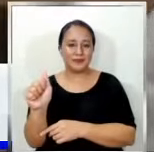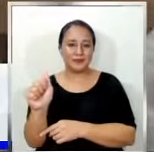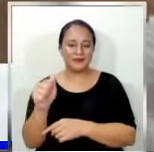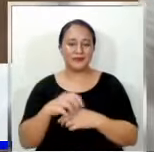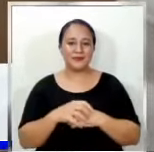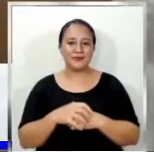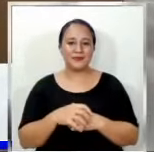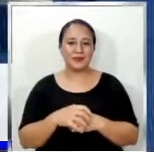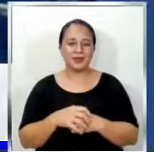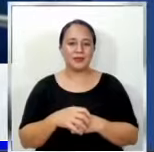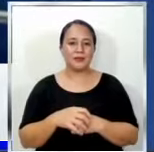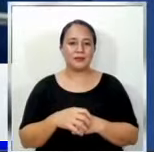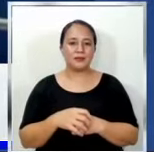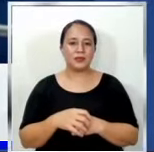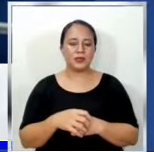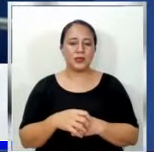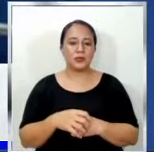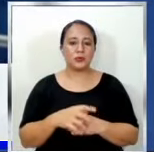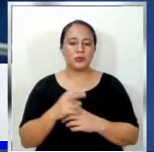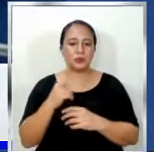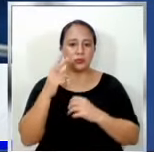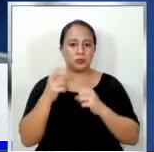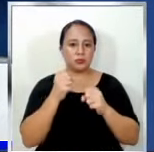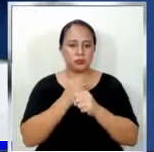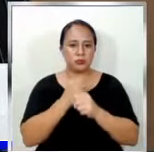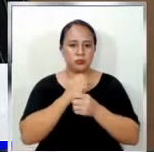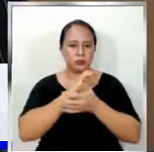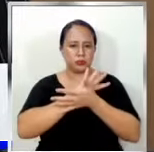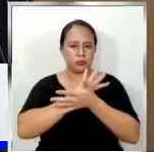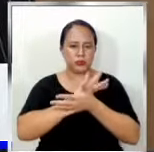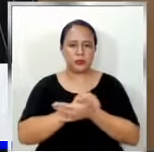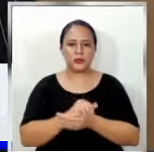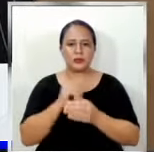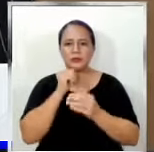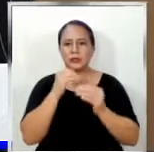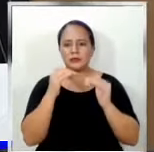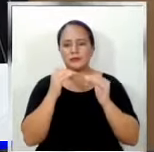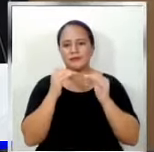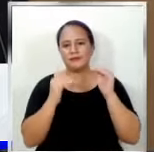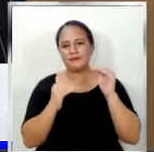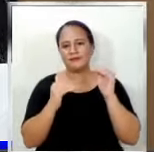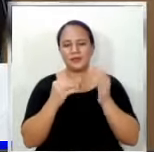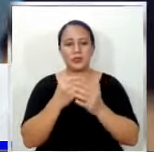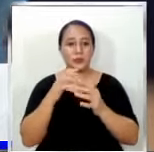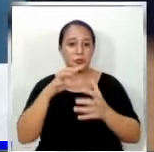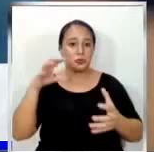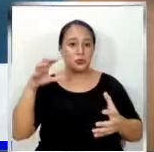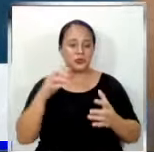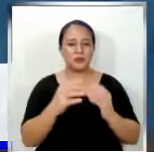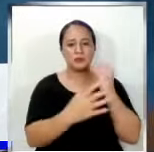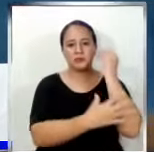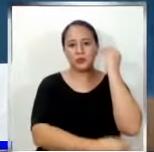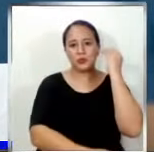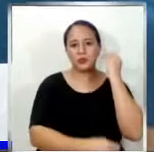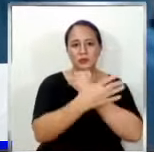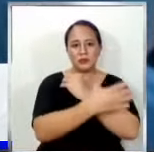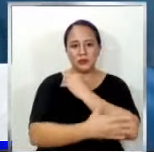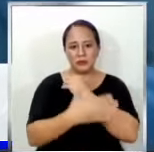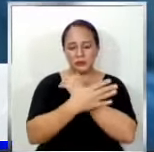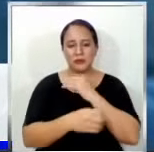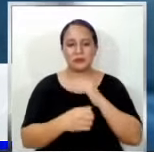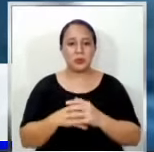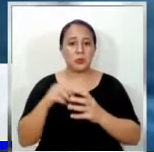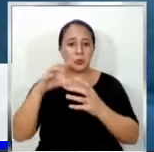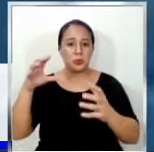Pinalalim daw na magdadalawang taon ng pandemya ang hindi pagkakapantay-pantay ng mga mayayaman at mahihirap na bansa. Ang mga mayayaman, booster shots